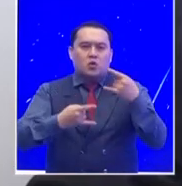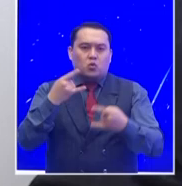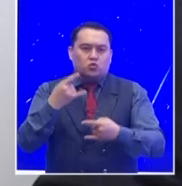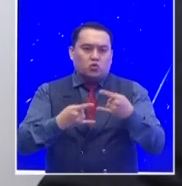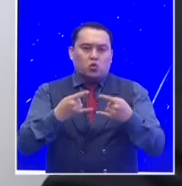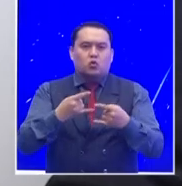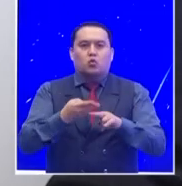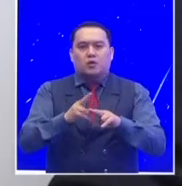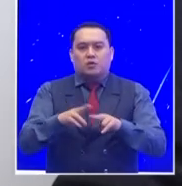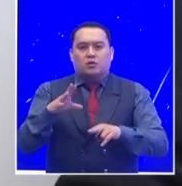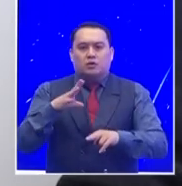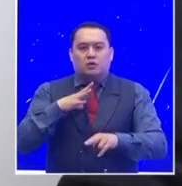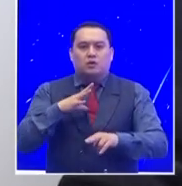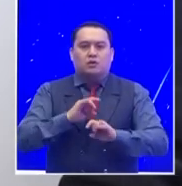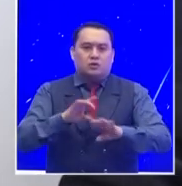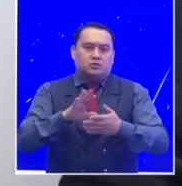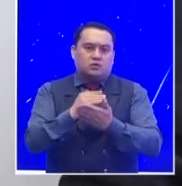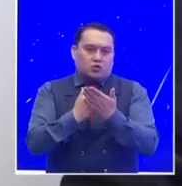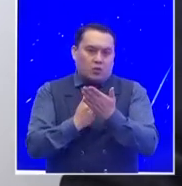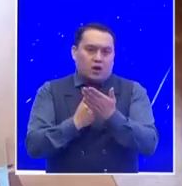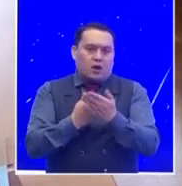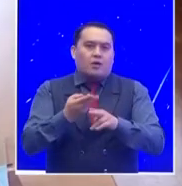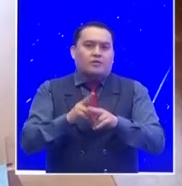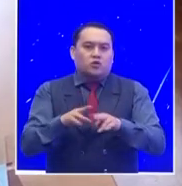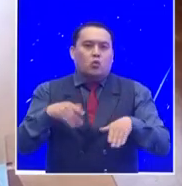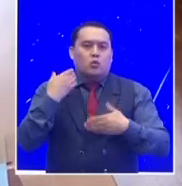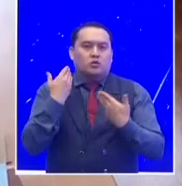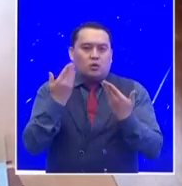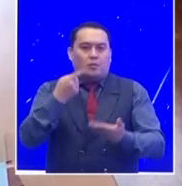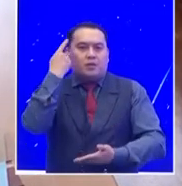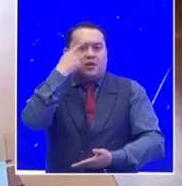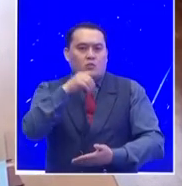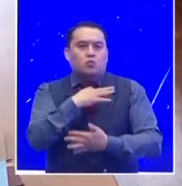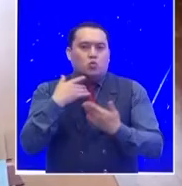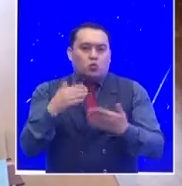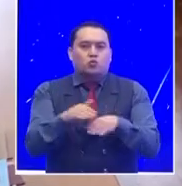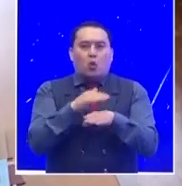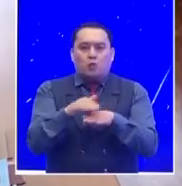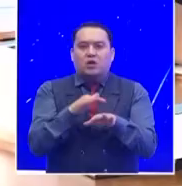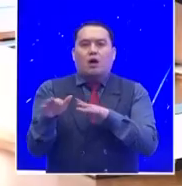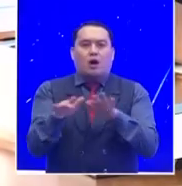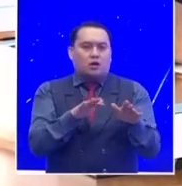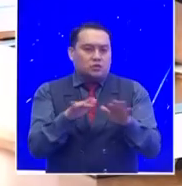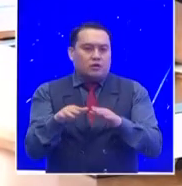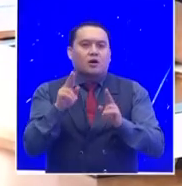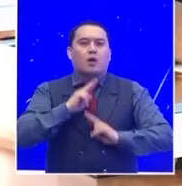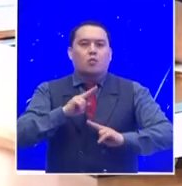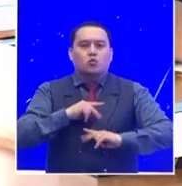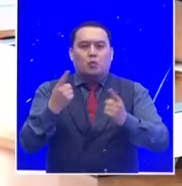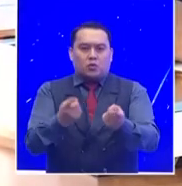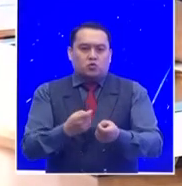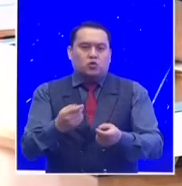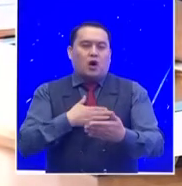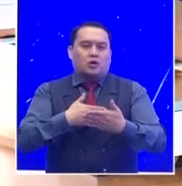передачи, сюжеты, рубрики и статьи. Помимо этого, инициаторы проведут множество благотворительных акций. В работу они